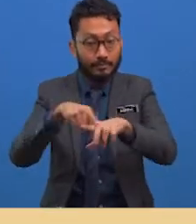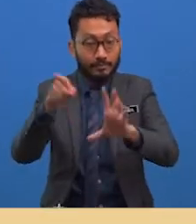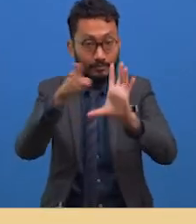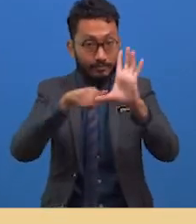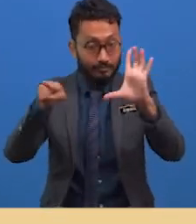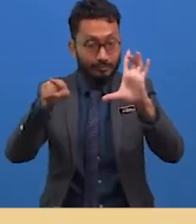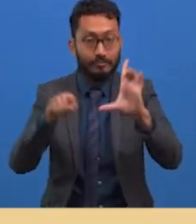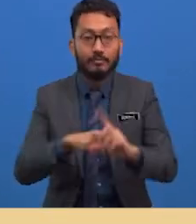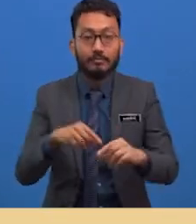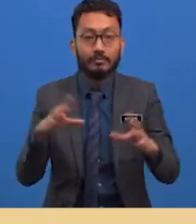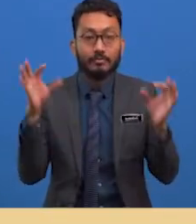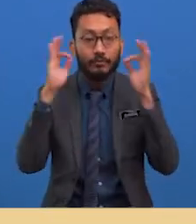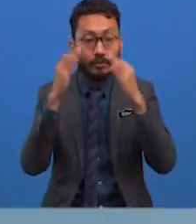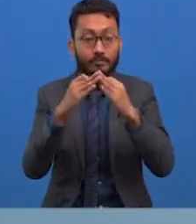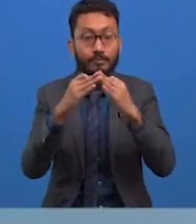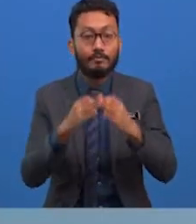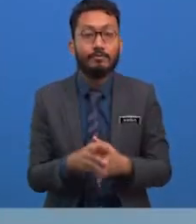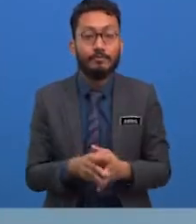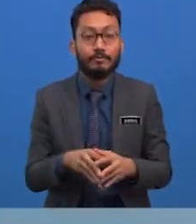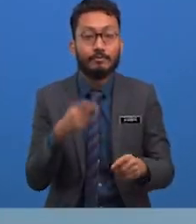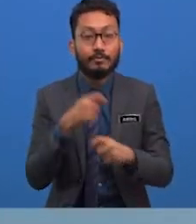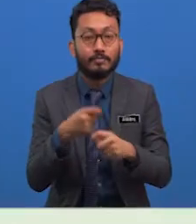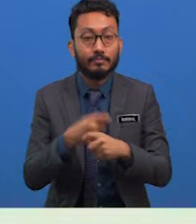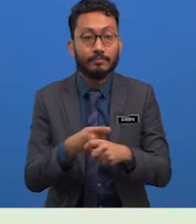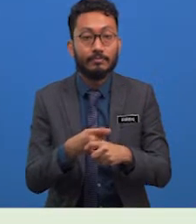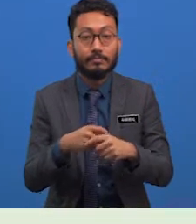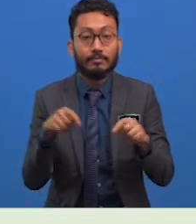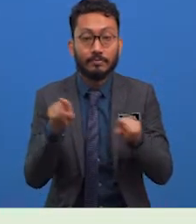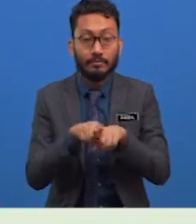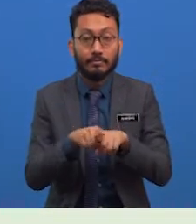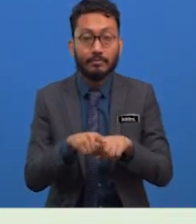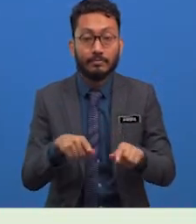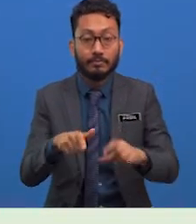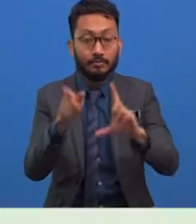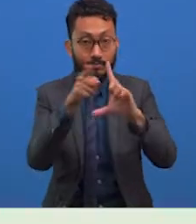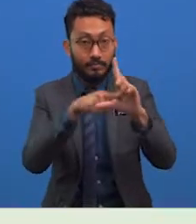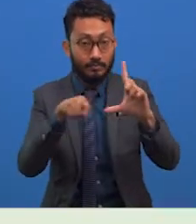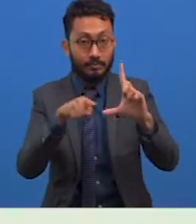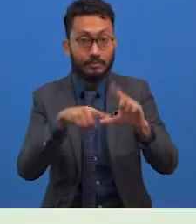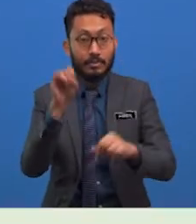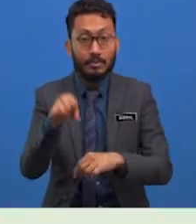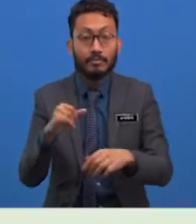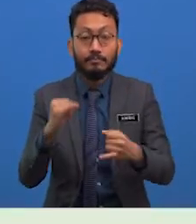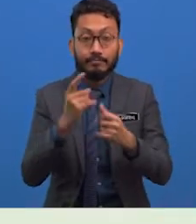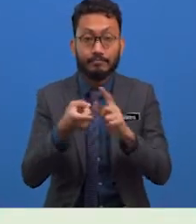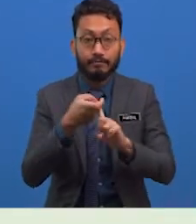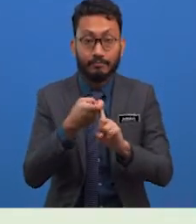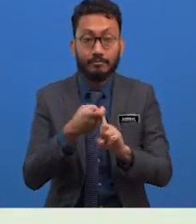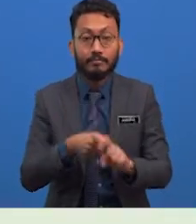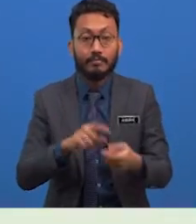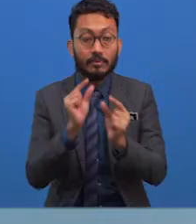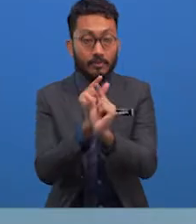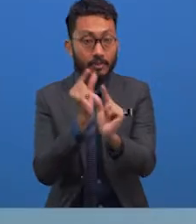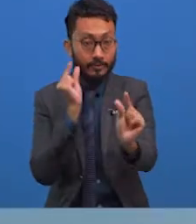cikgu fokuskan pada hari ini ialah kaedah menentukan nilai sudut yang berkaitan dengan garis